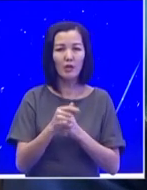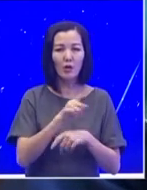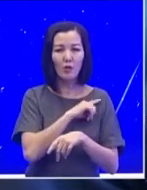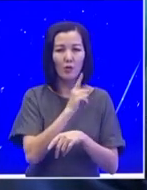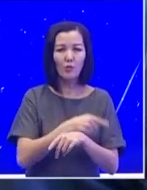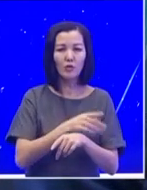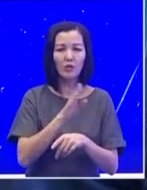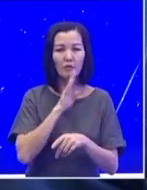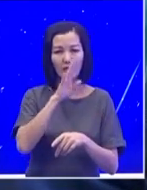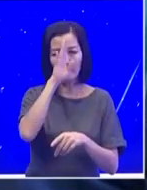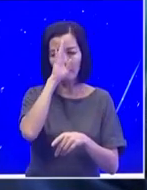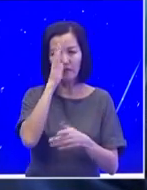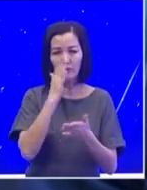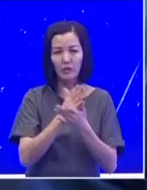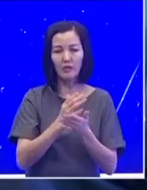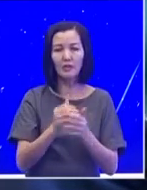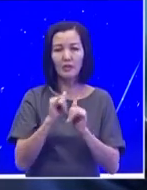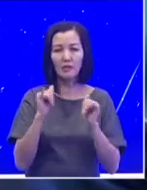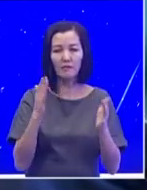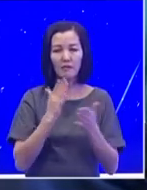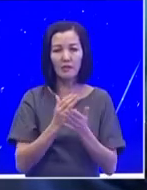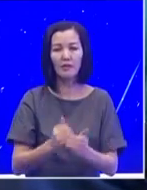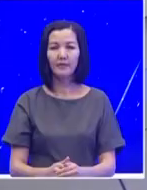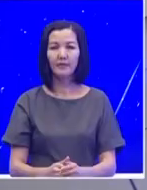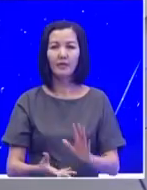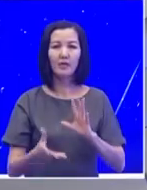только мальчики. Женский спорт набирает обороты с каждым годом.